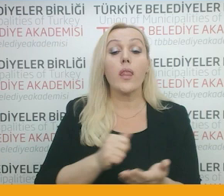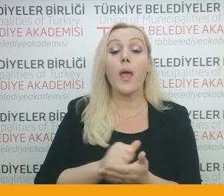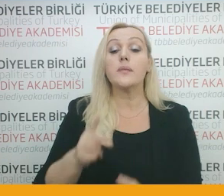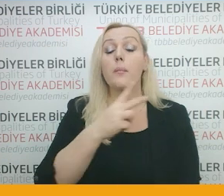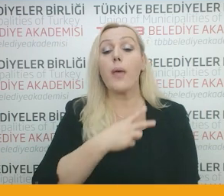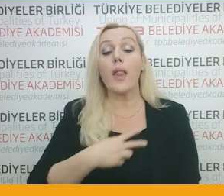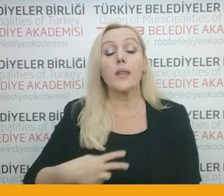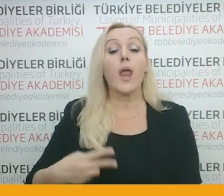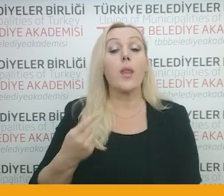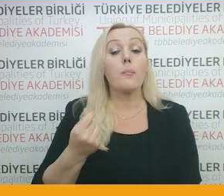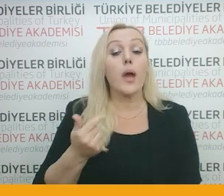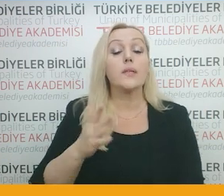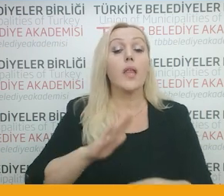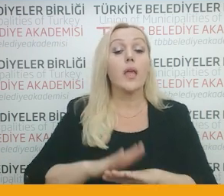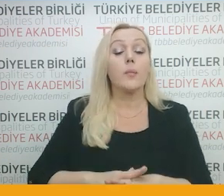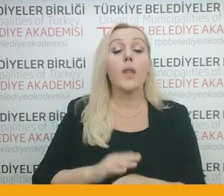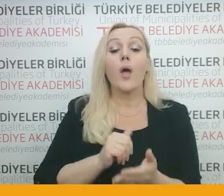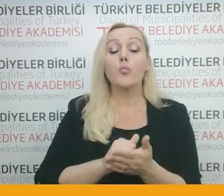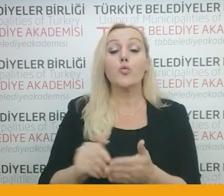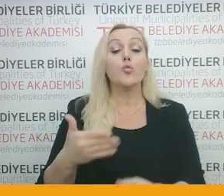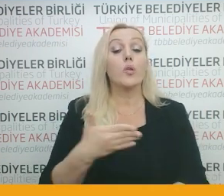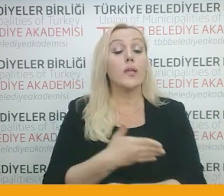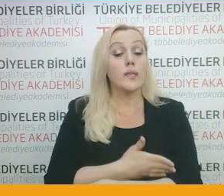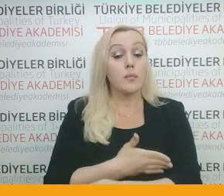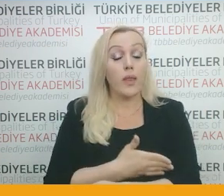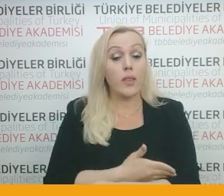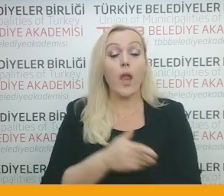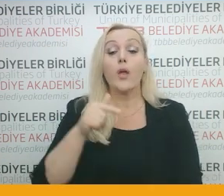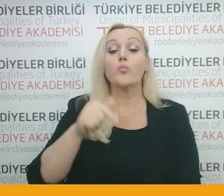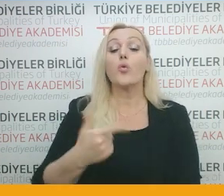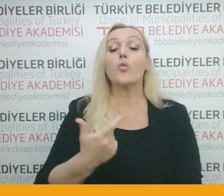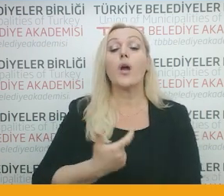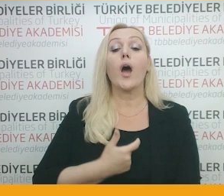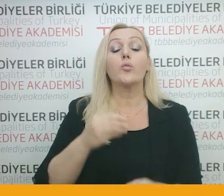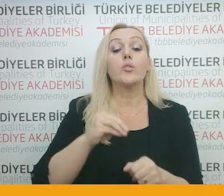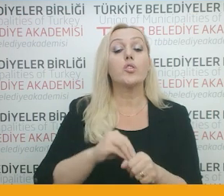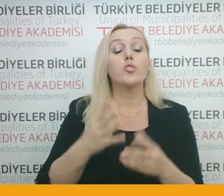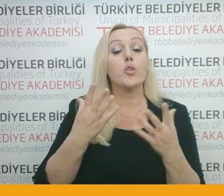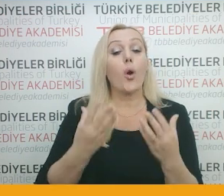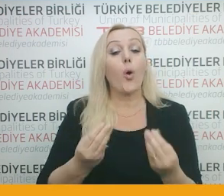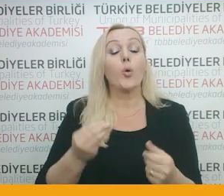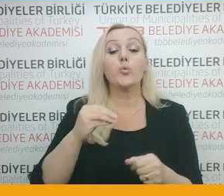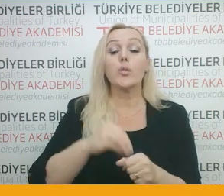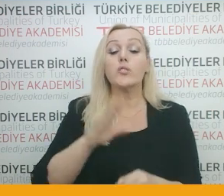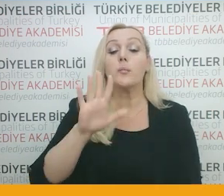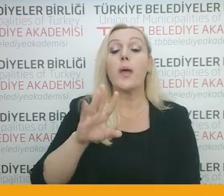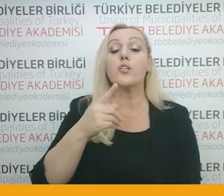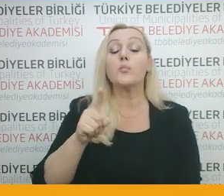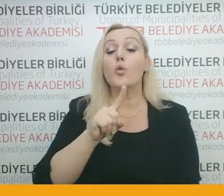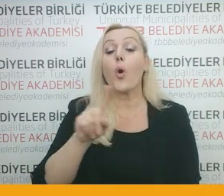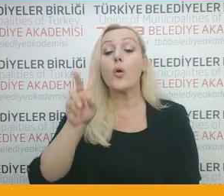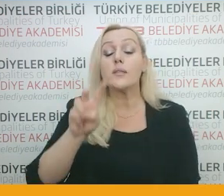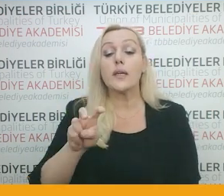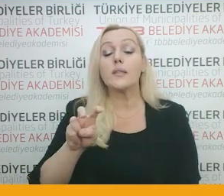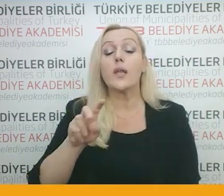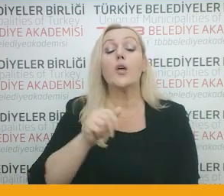belediyenin parasıyla yapılan tüm hizmetler bu kanun kapsamına girdiği için 5018'in tüm hükümlerine